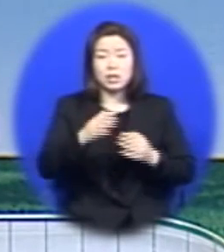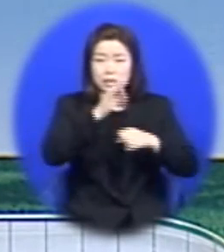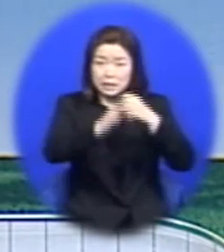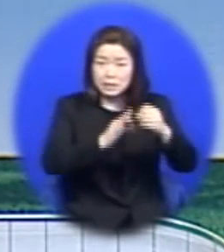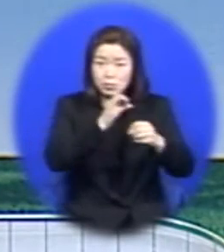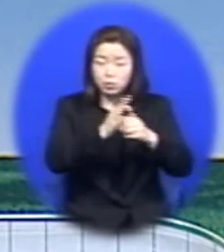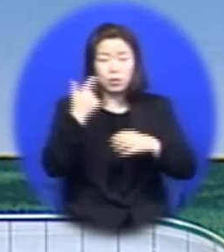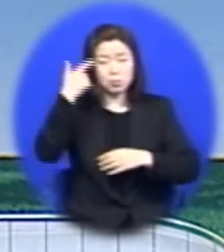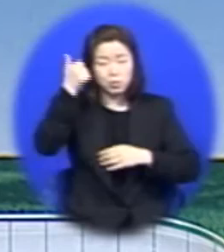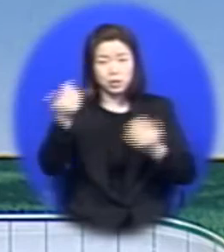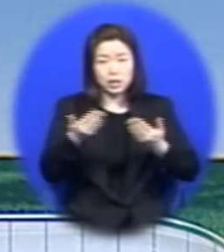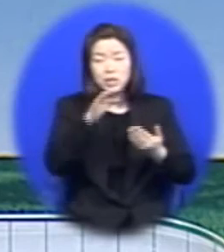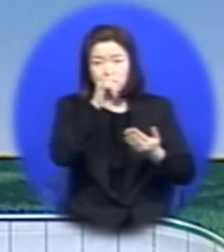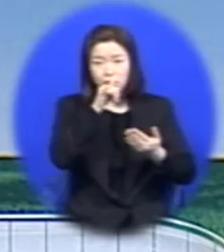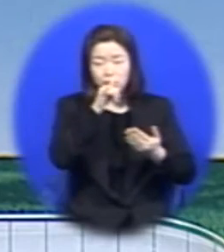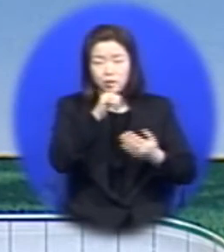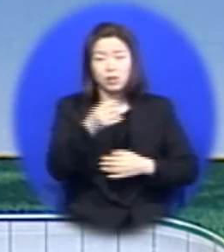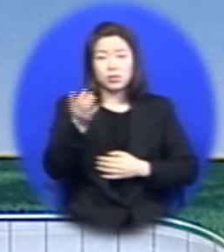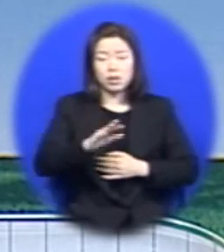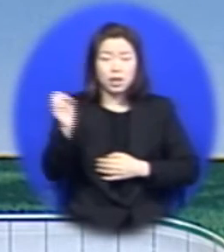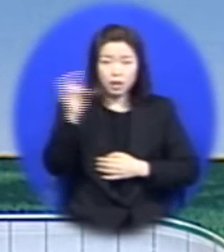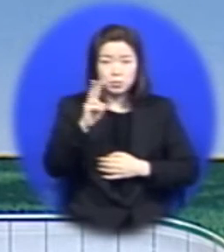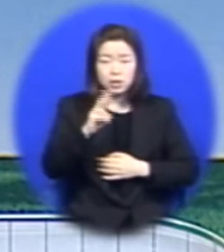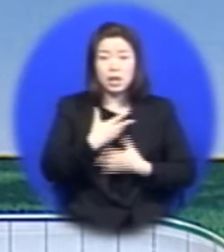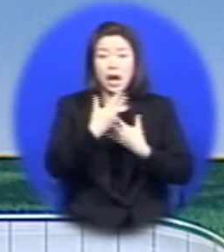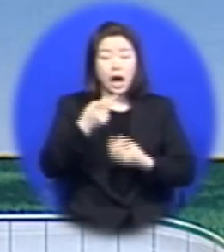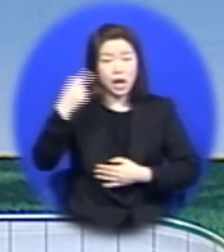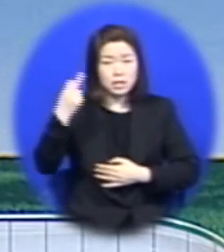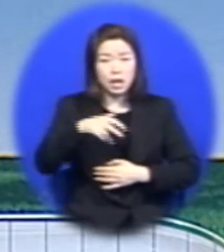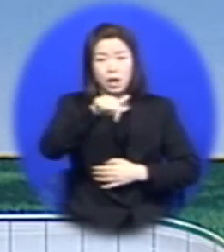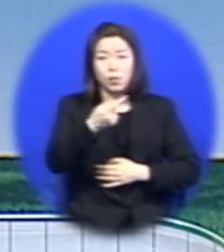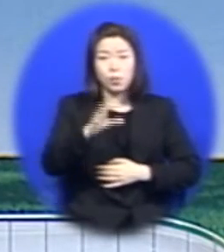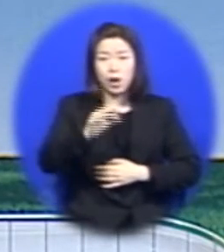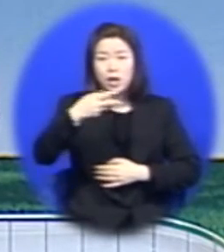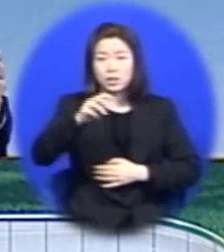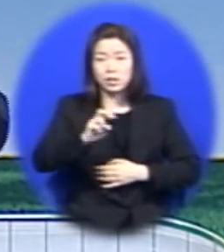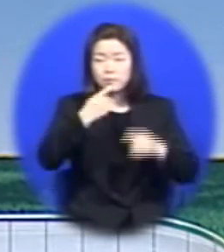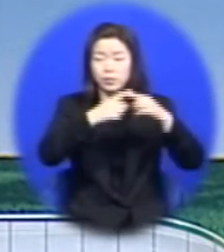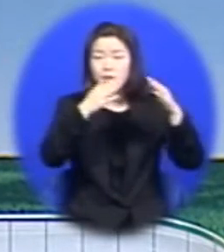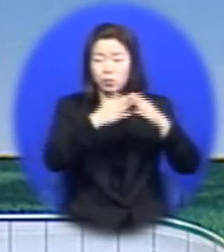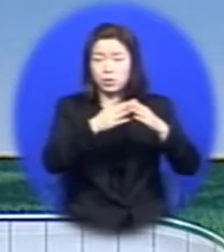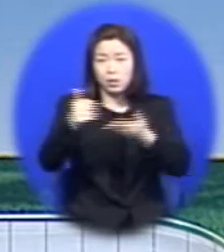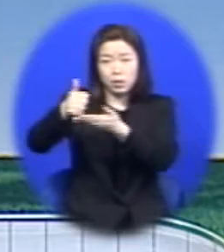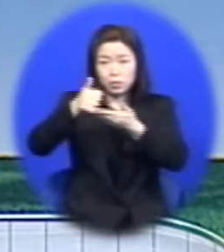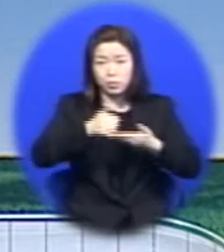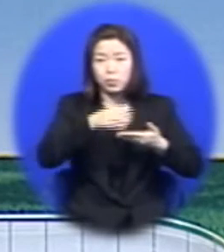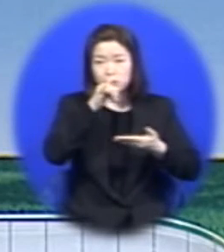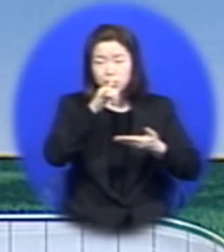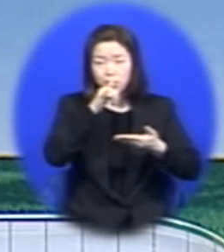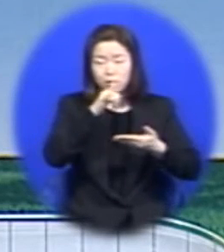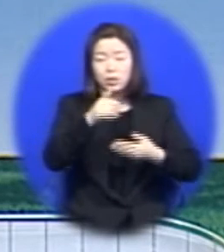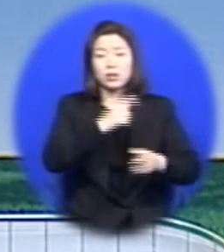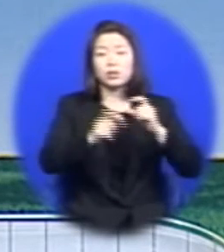잘했는데 갑자기 안산 광림교회에서 청빙이 왔어요. 부산제일교회보다는 꽤 큰 규모의